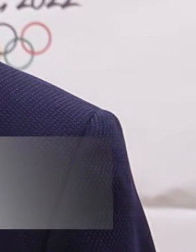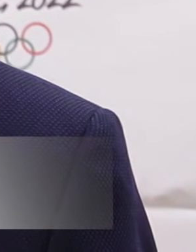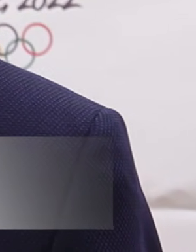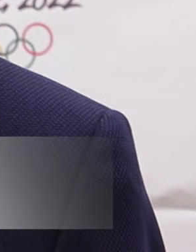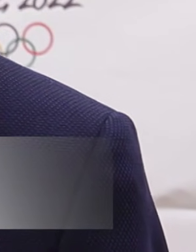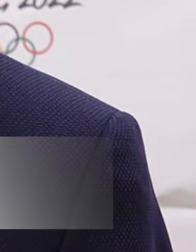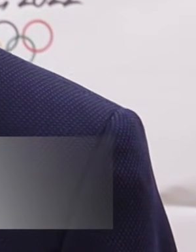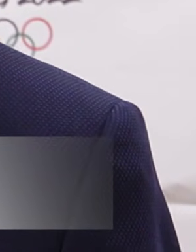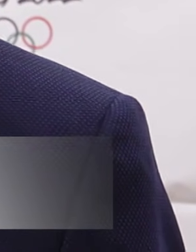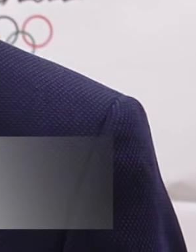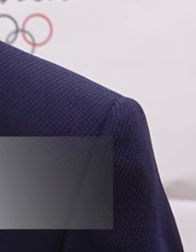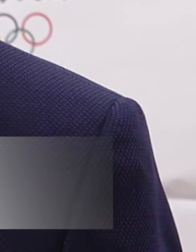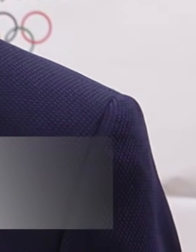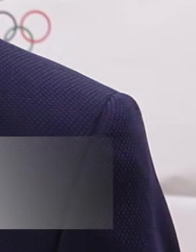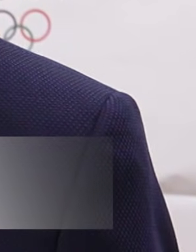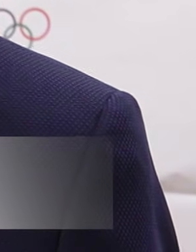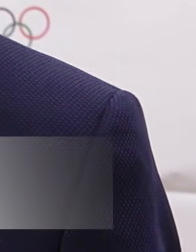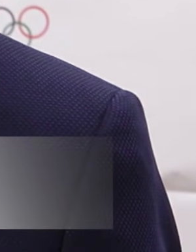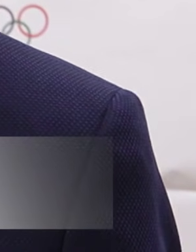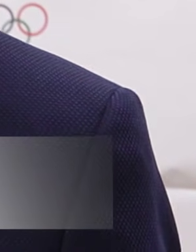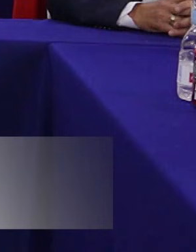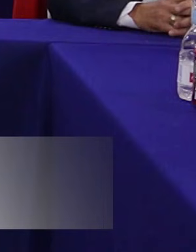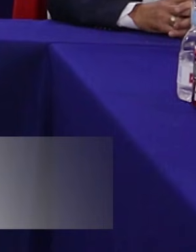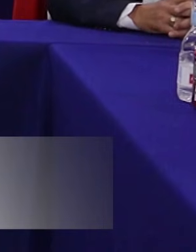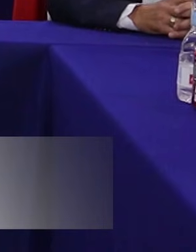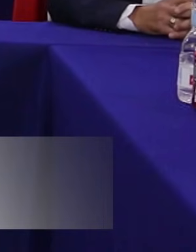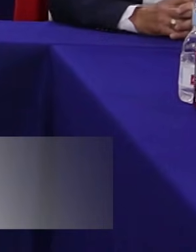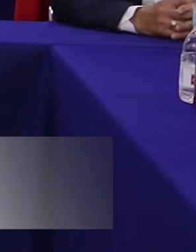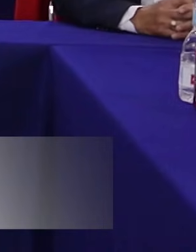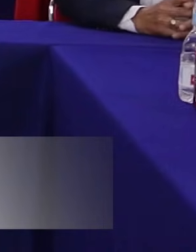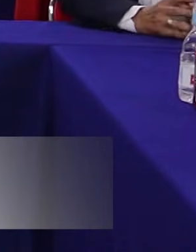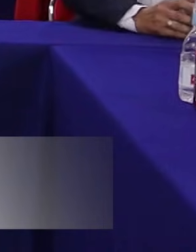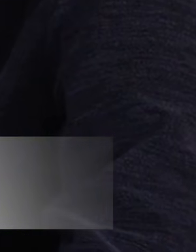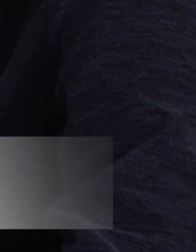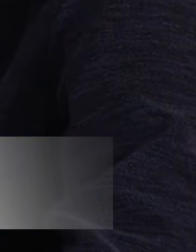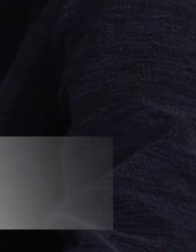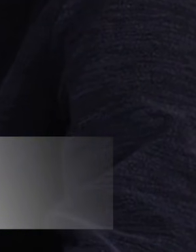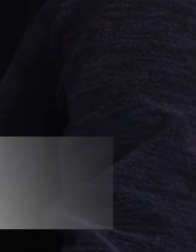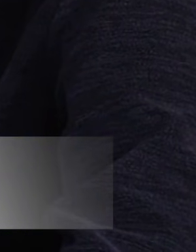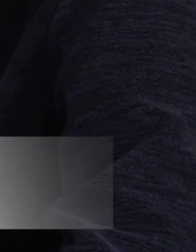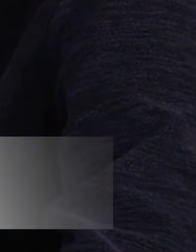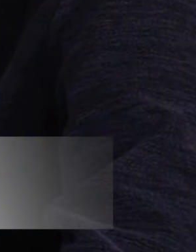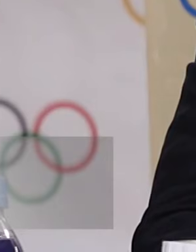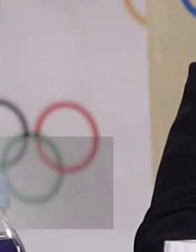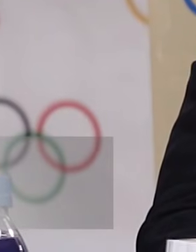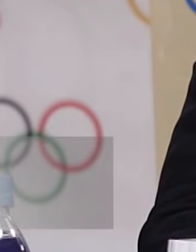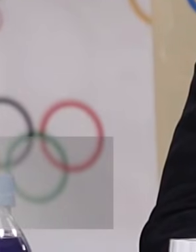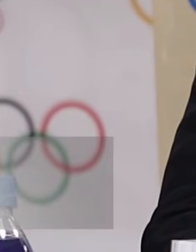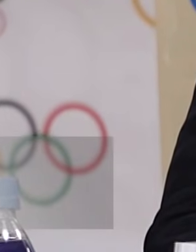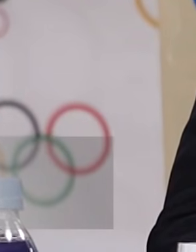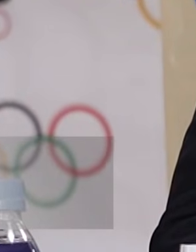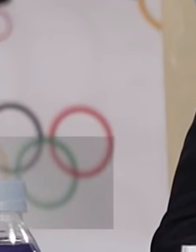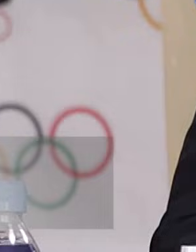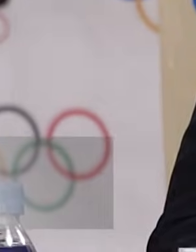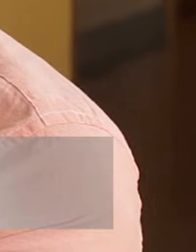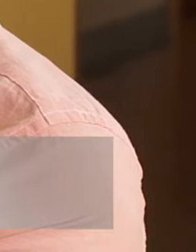руу одоо шатарчдаа гаргах зэрэг үйл ажиллагаануудыг хоёр үндсэн чиглэлээр явуул. Мөн энэ үеэр 2021 оны дэлхийн цумын тэмцээнд оролцох шатарчдын